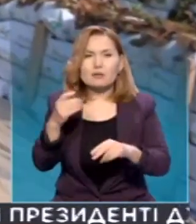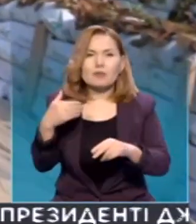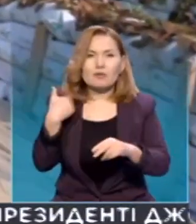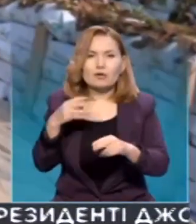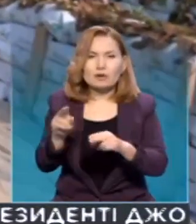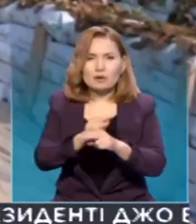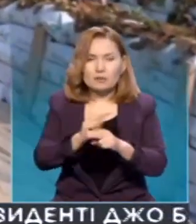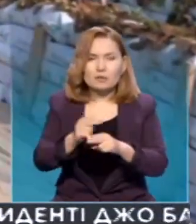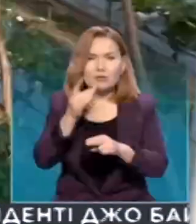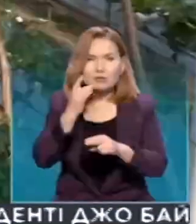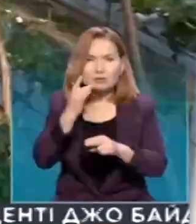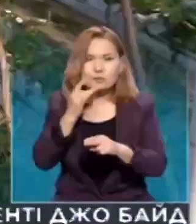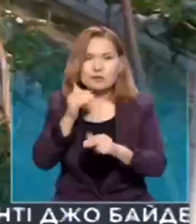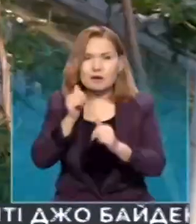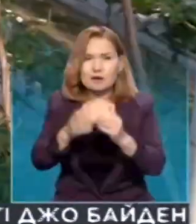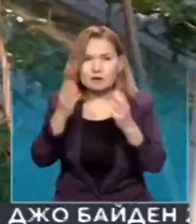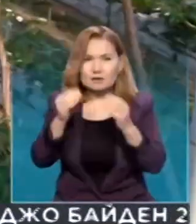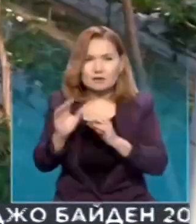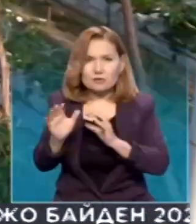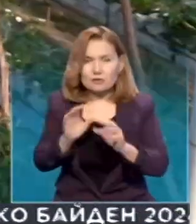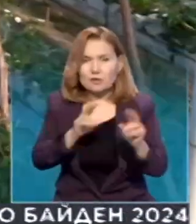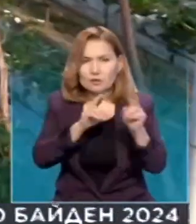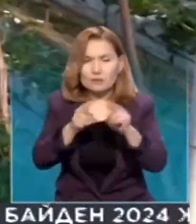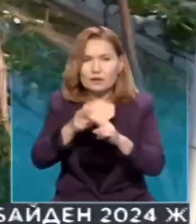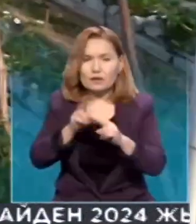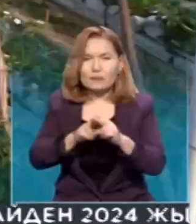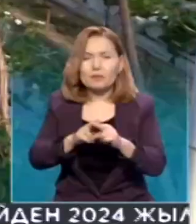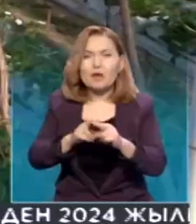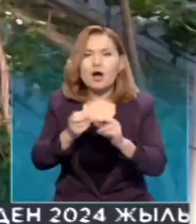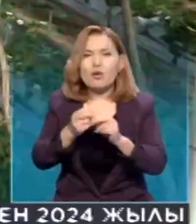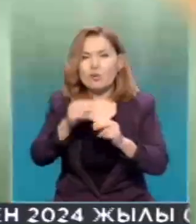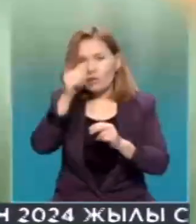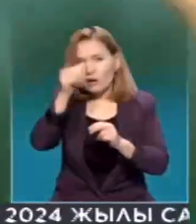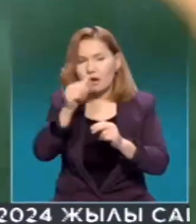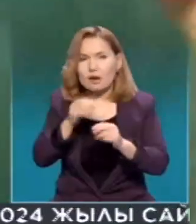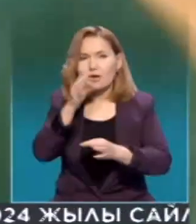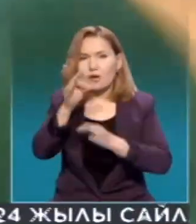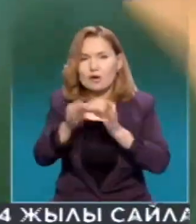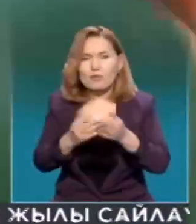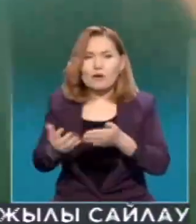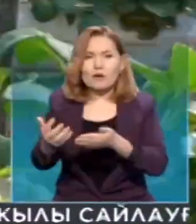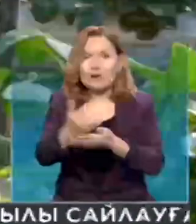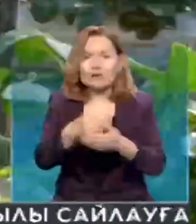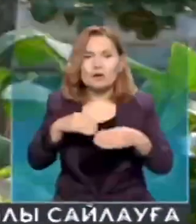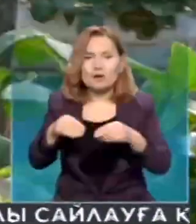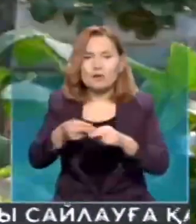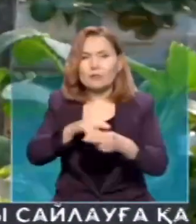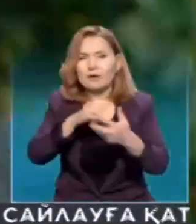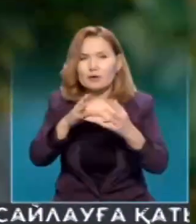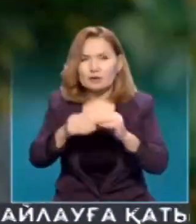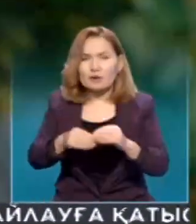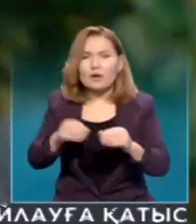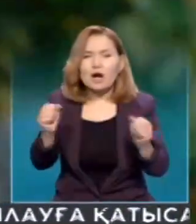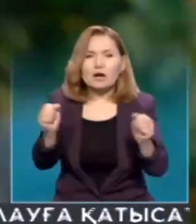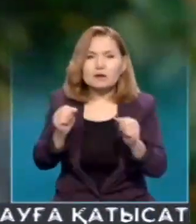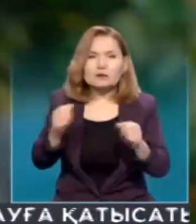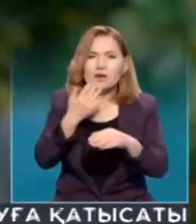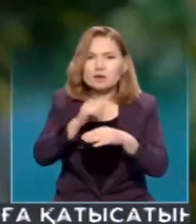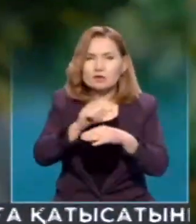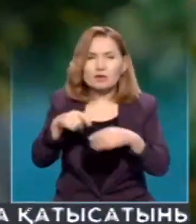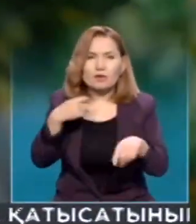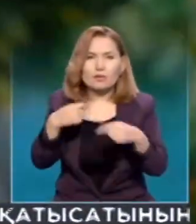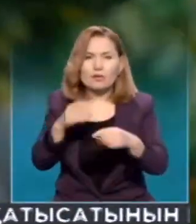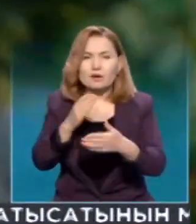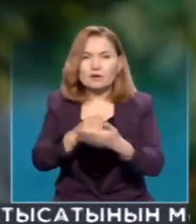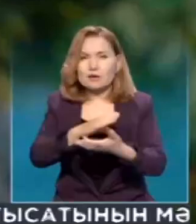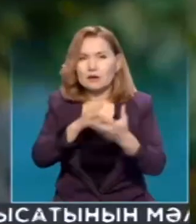берілетін соларды береміз. Шаруашылықта жыл 12 ай бойы құлпынай жиналады. Қыста жылыжайдағы өнім піссе, жаз бойы ашық алқапқа